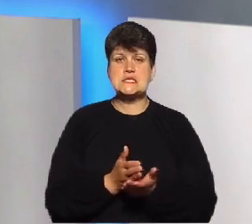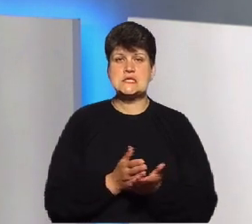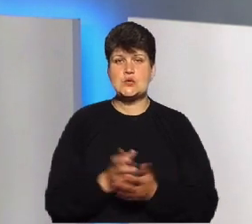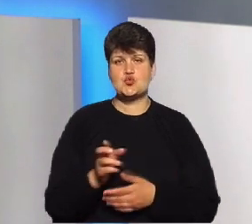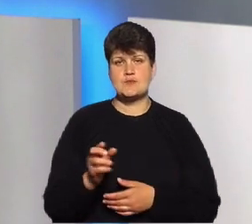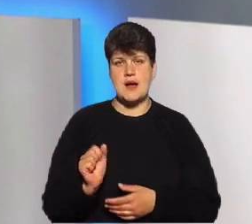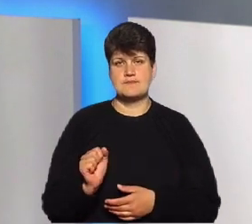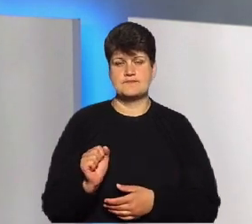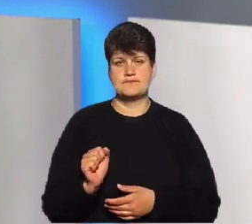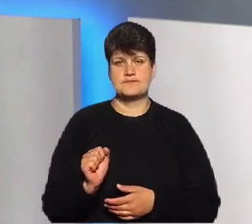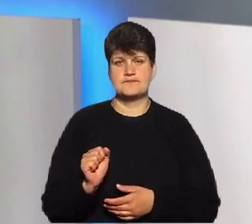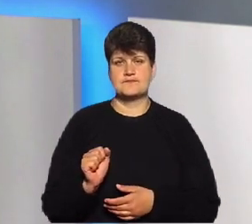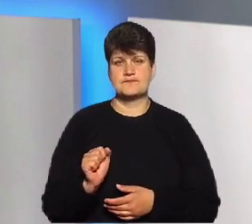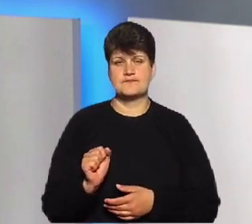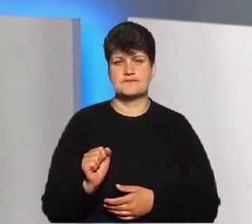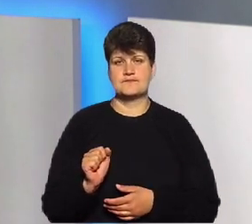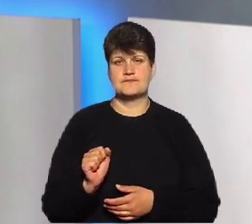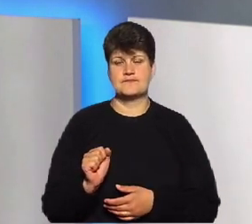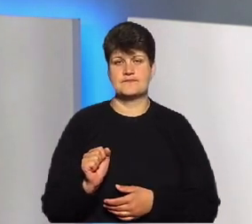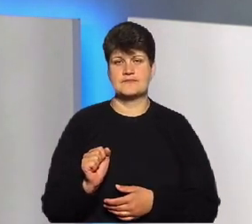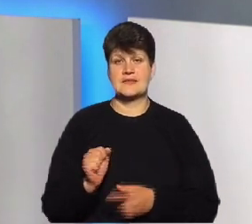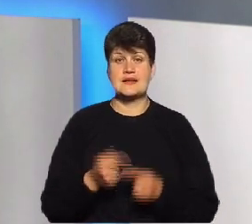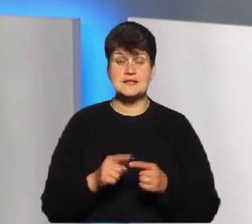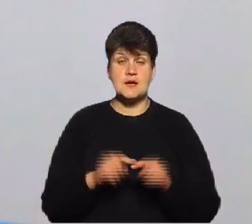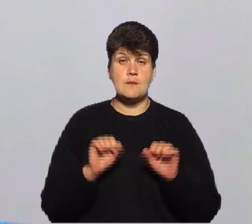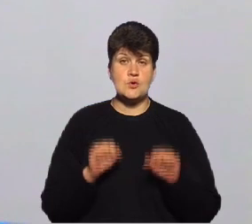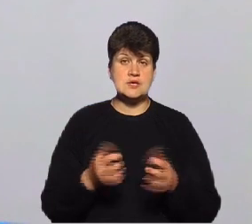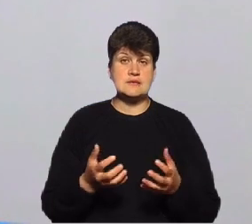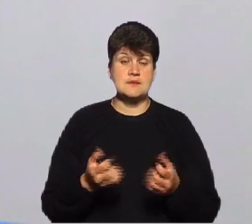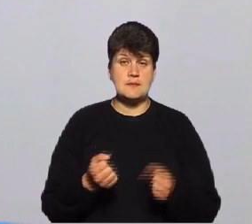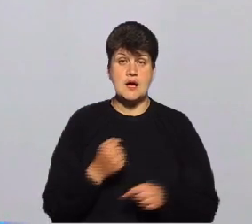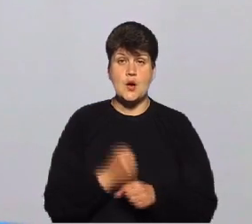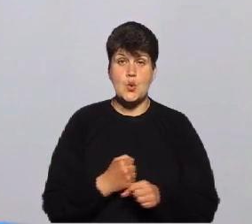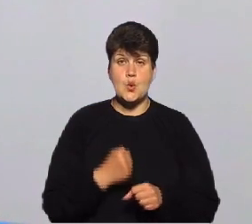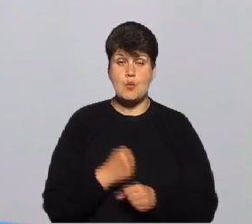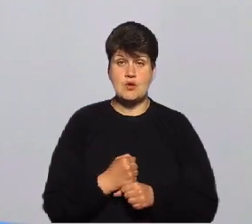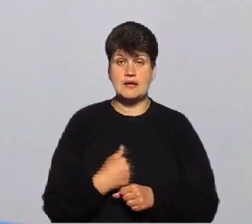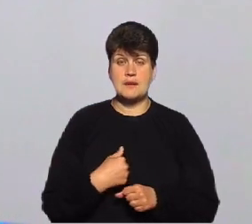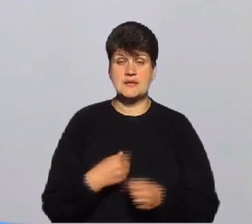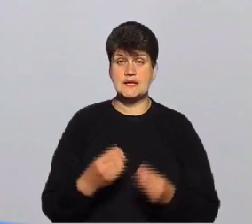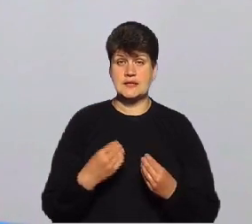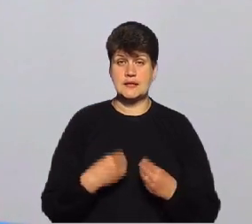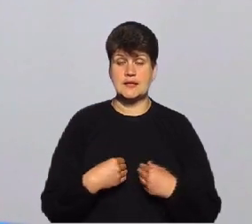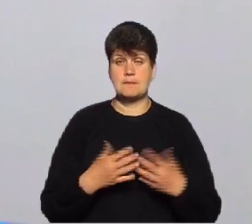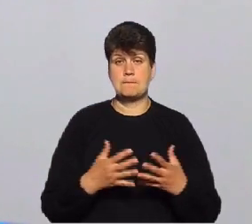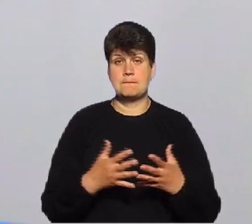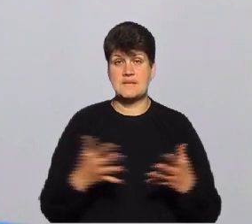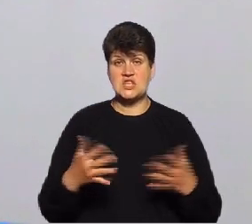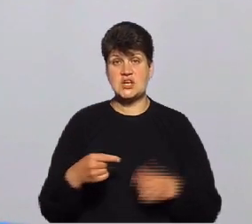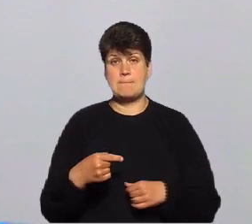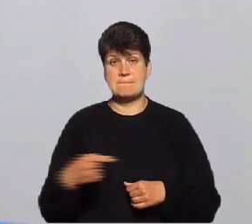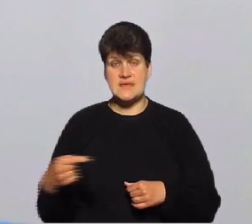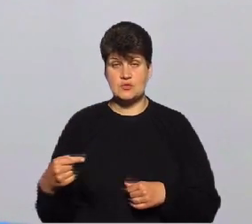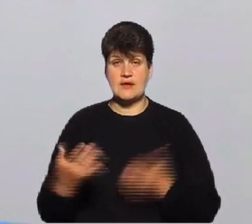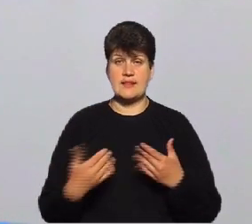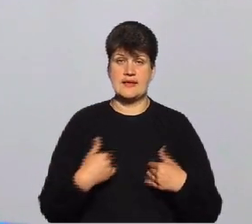Служба – це таке цікаве слово. Це можна сприймати як от, робота, яка мені приносить більше в мінус, так? Але я виконую заради